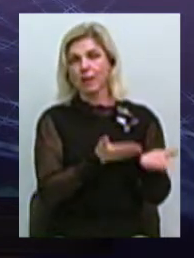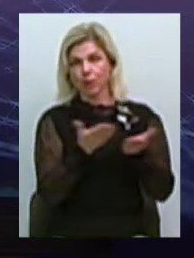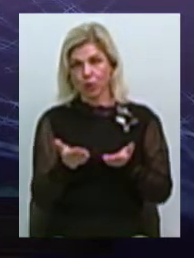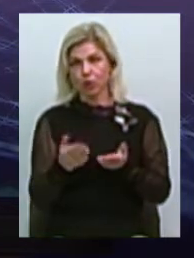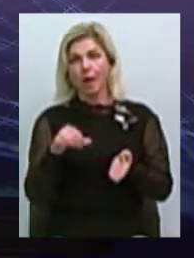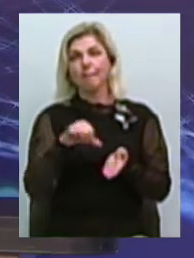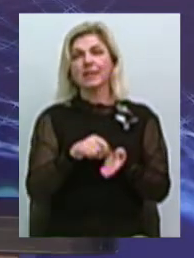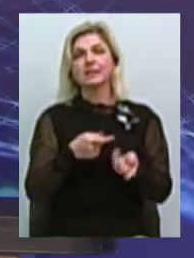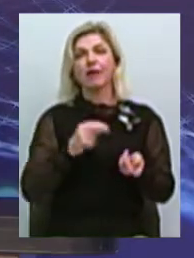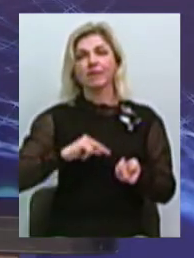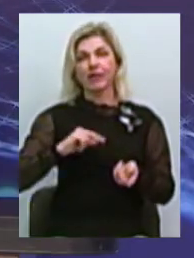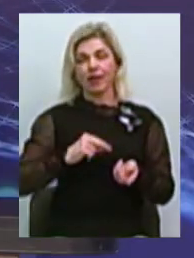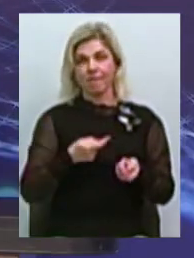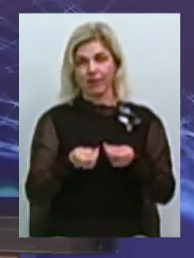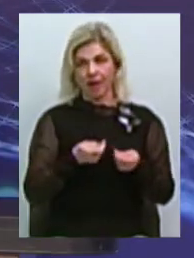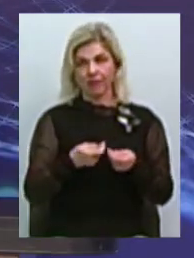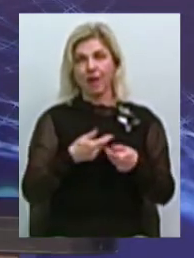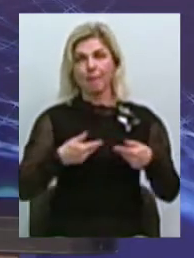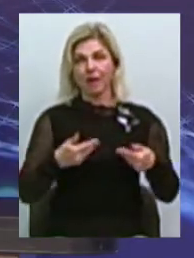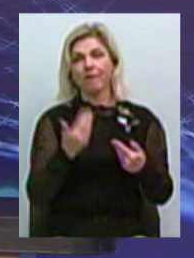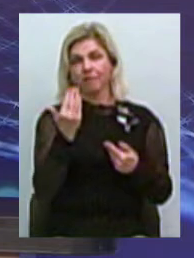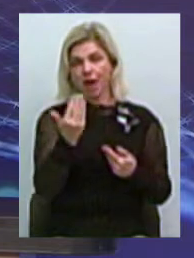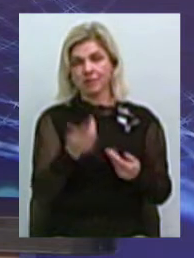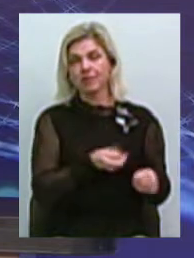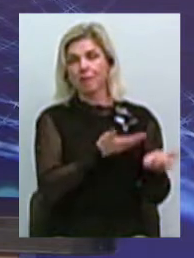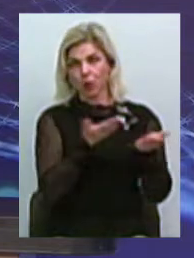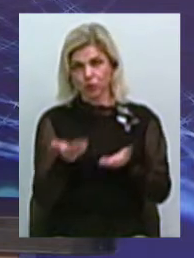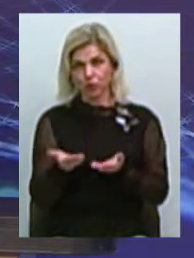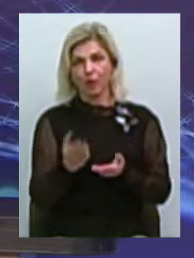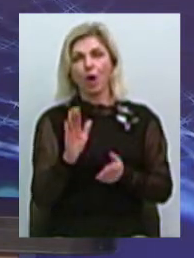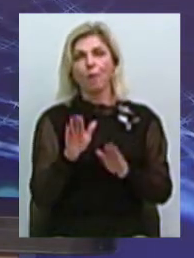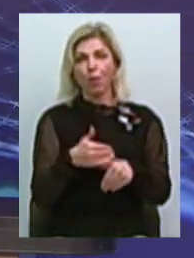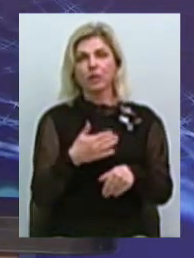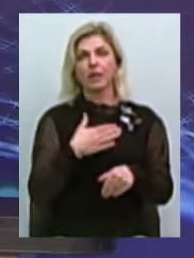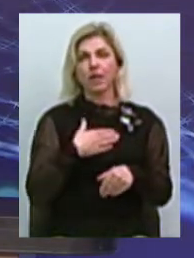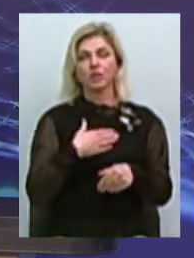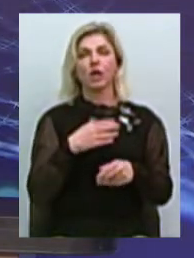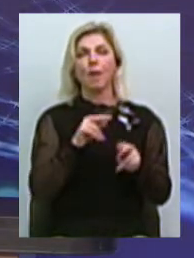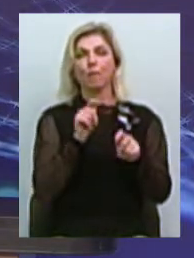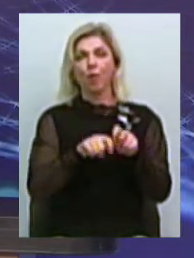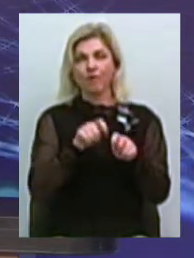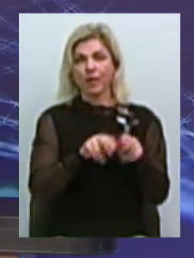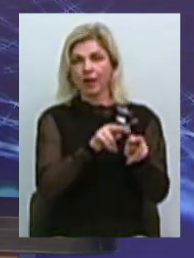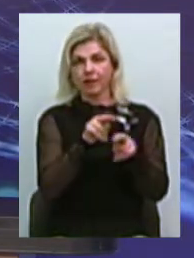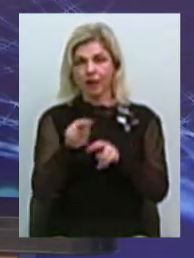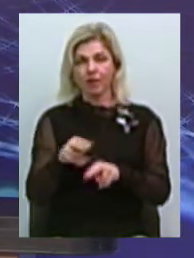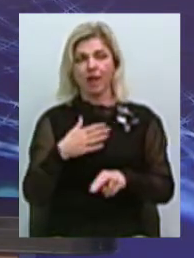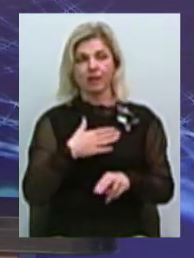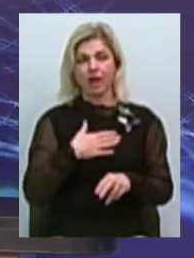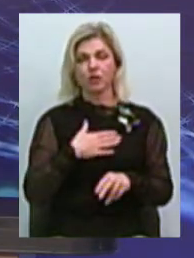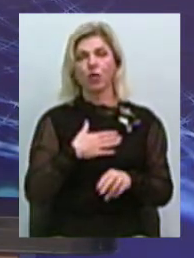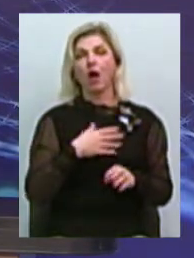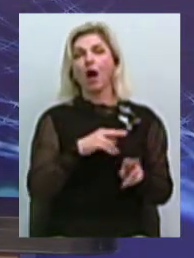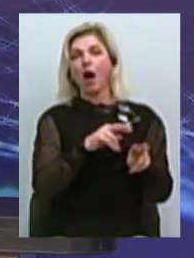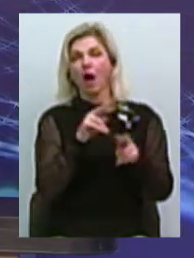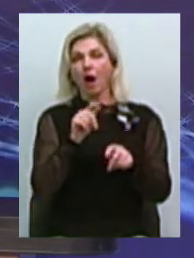запрошуємо. Тому що інформація після здійснення наших перевірок, наших наглядів, нашого інституційного аудиту